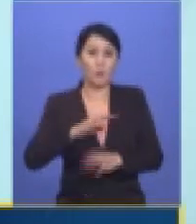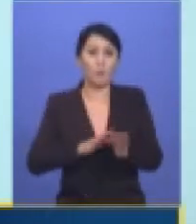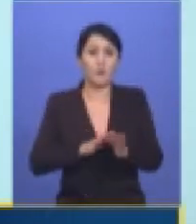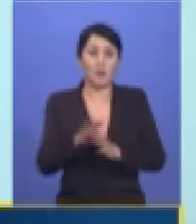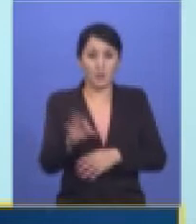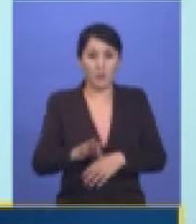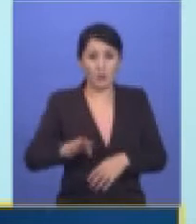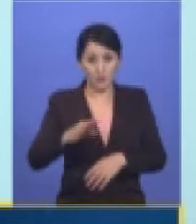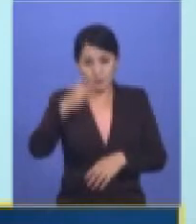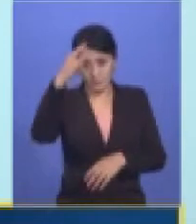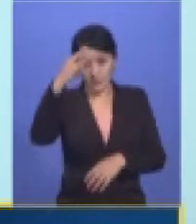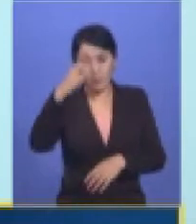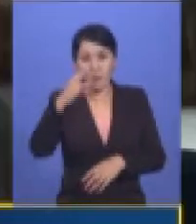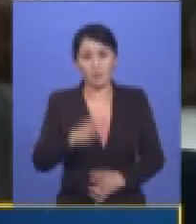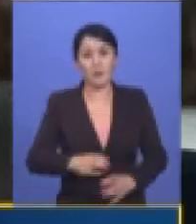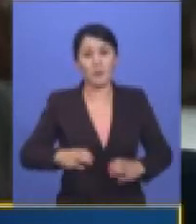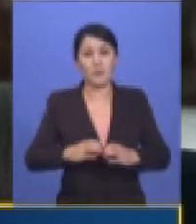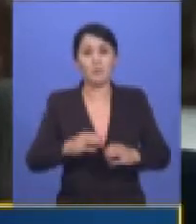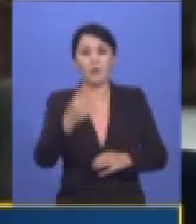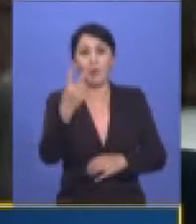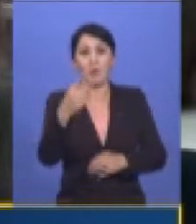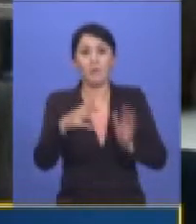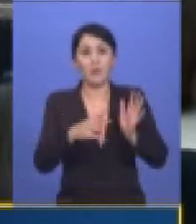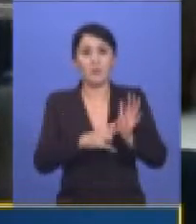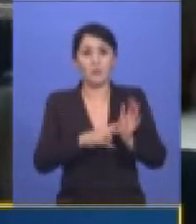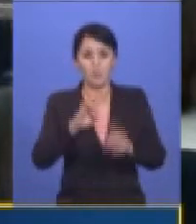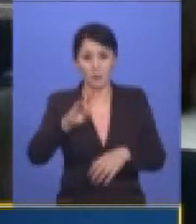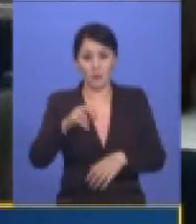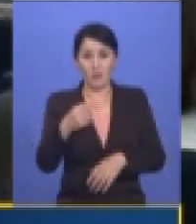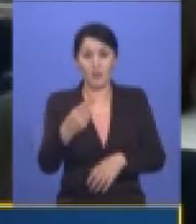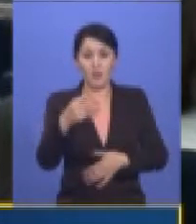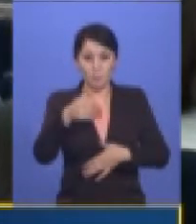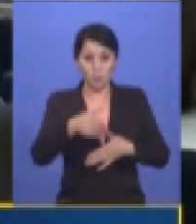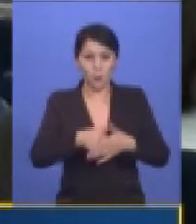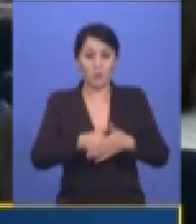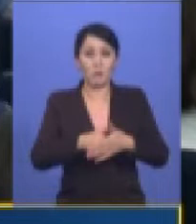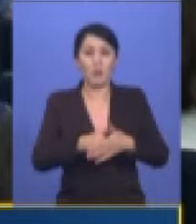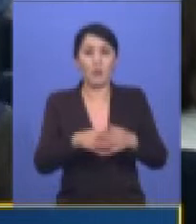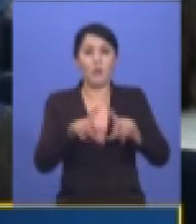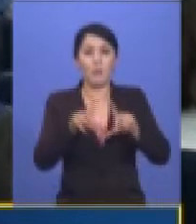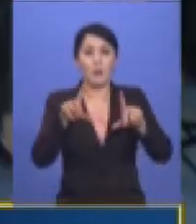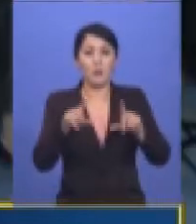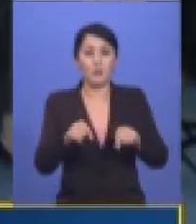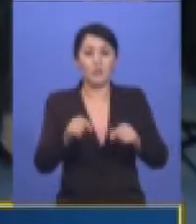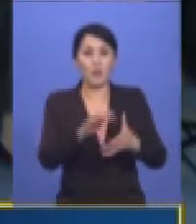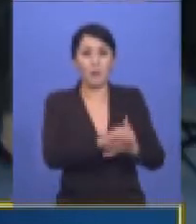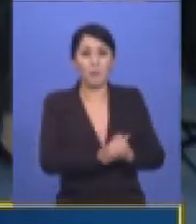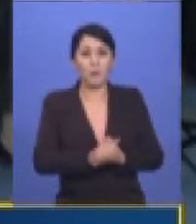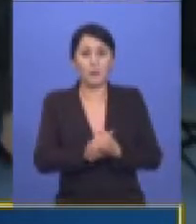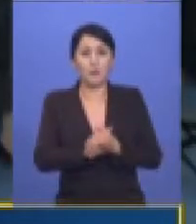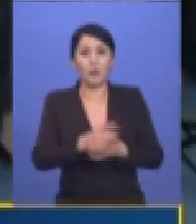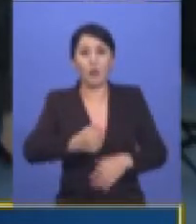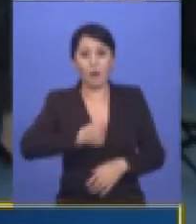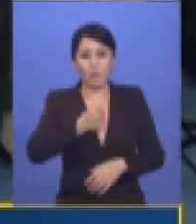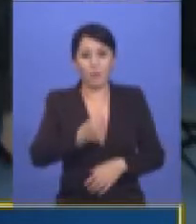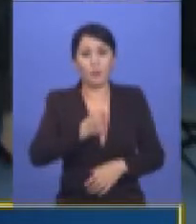Бүгіндері облыстық Қазақстан халқы ассамблеясына 28 этномәдени бірлестік қарайды. Бұдан бөлек институтта медиация және ақсақалдар